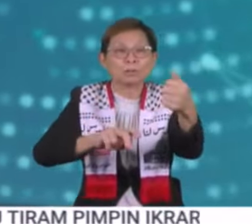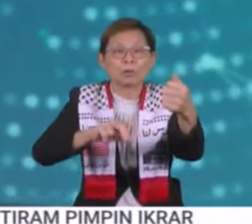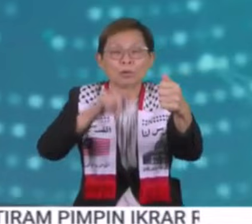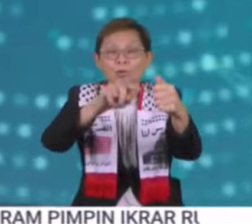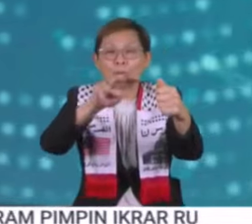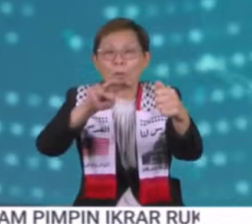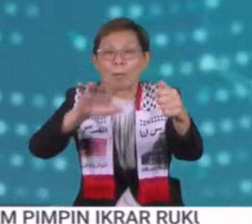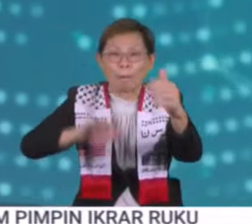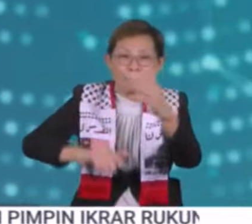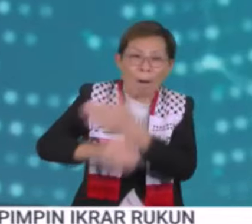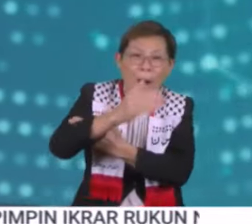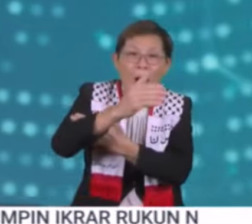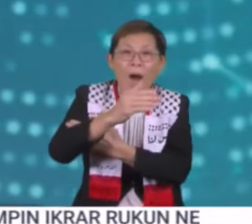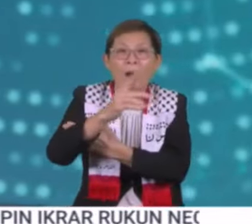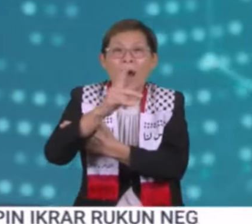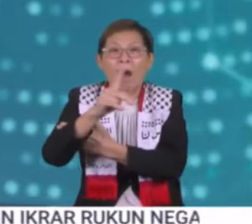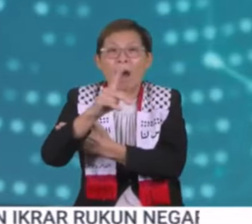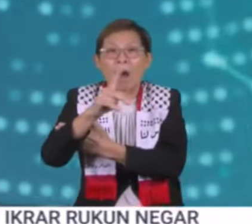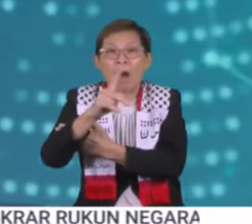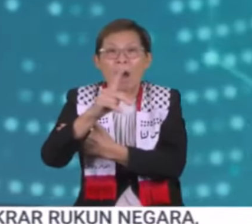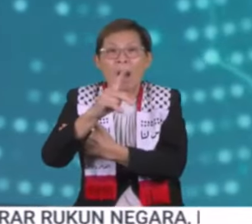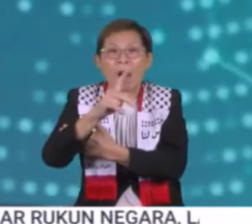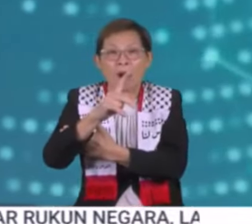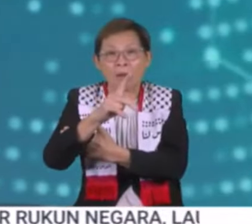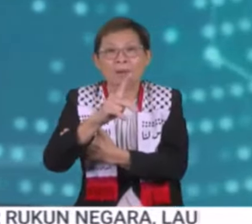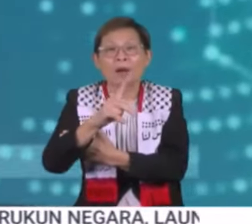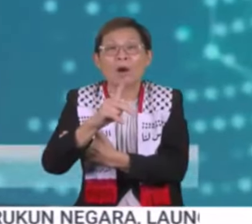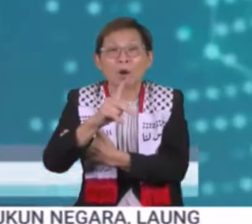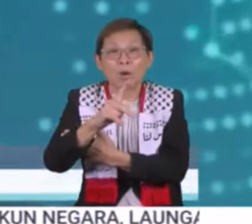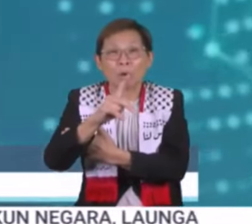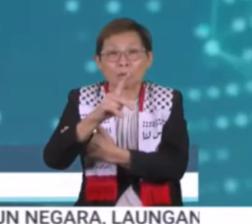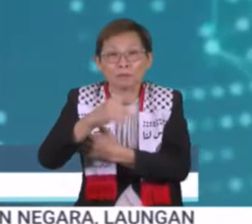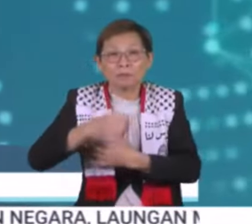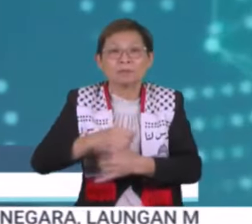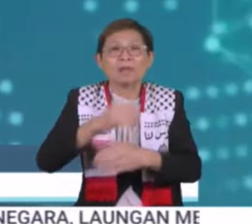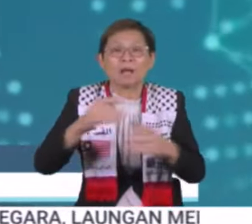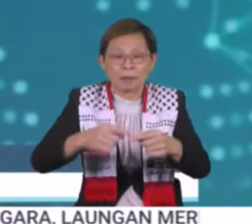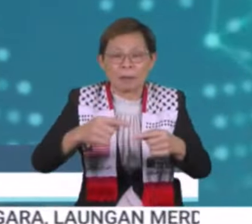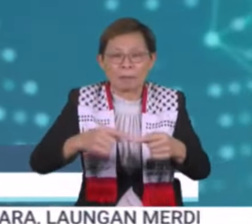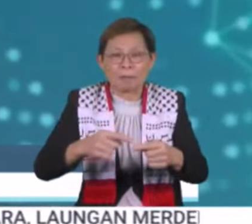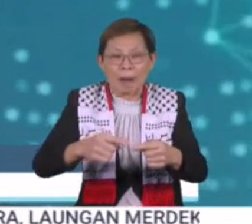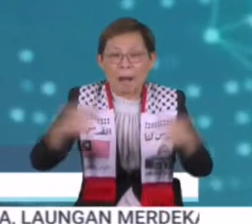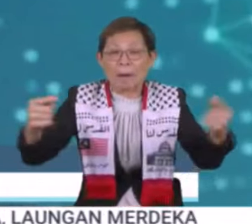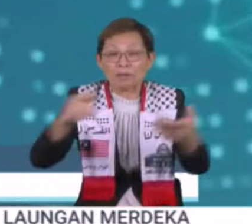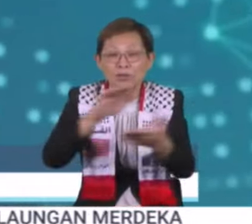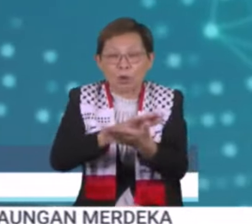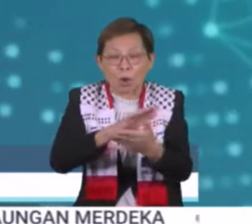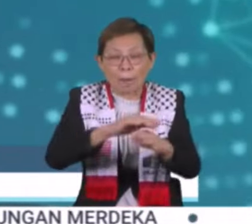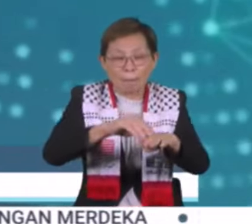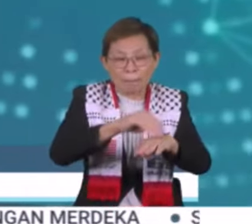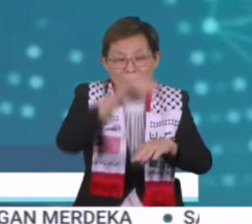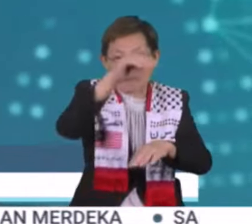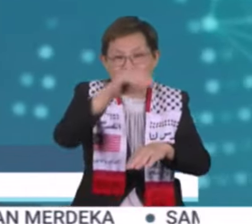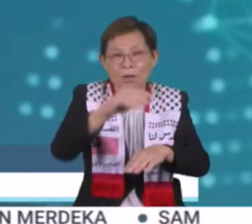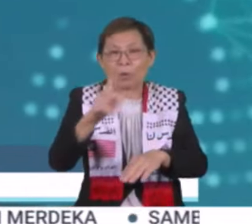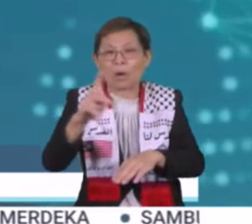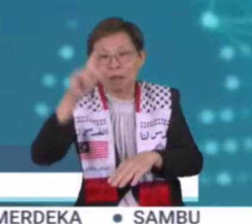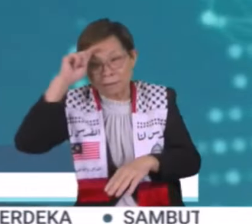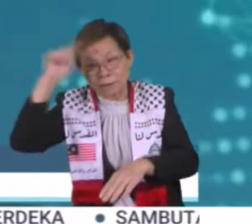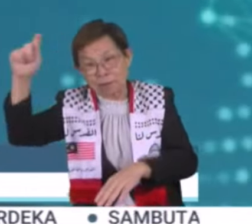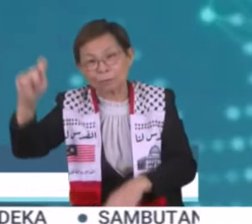10.25 pagi di Jalan Kuala Ibai berhadapan Sekolah Menengah Kebangsaan SMK Sultan Sulaiman, Kuala